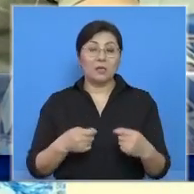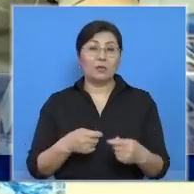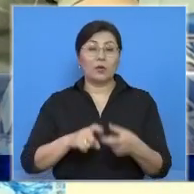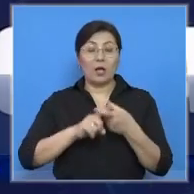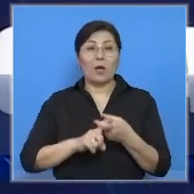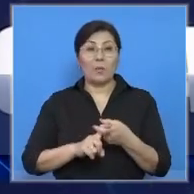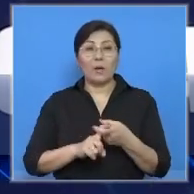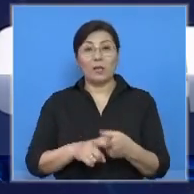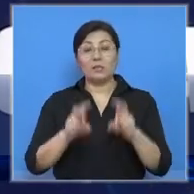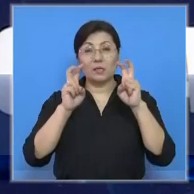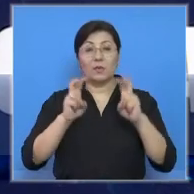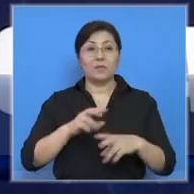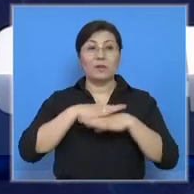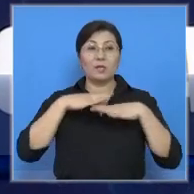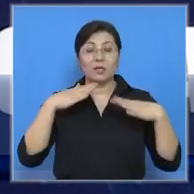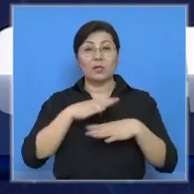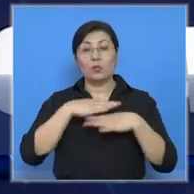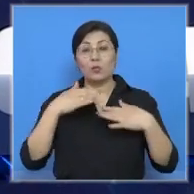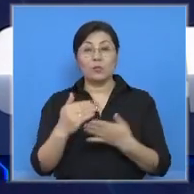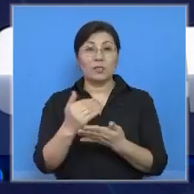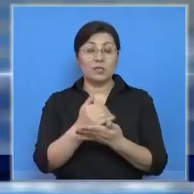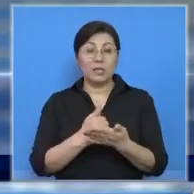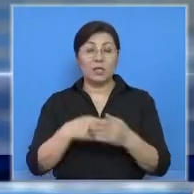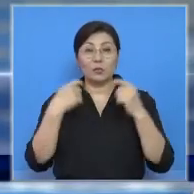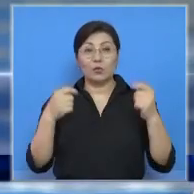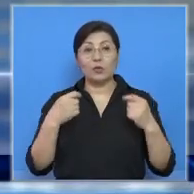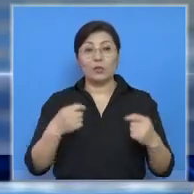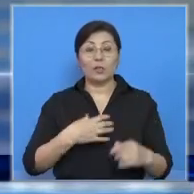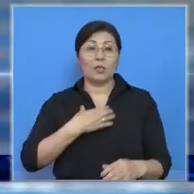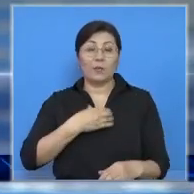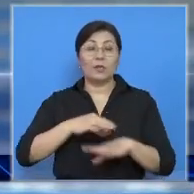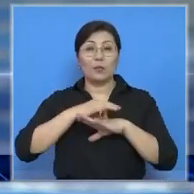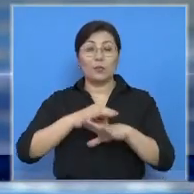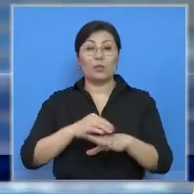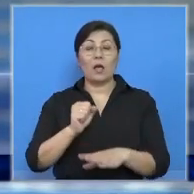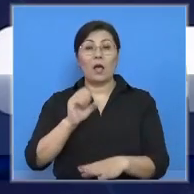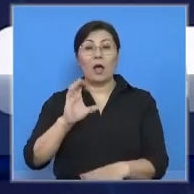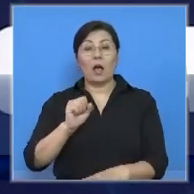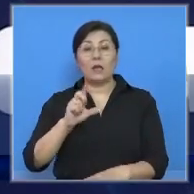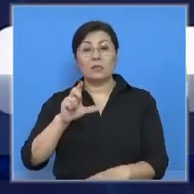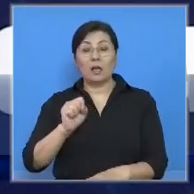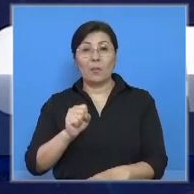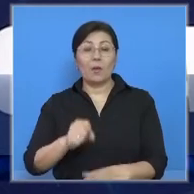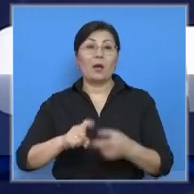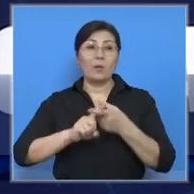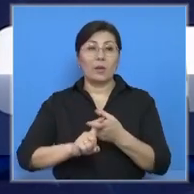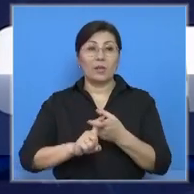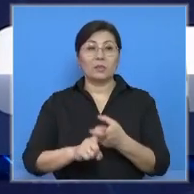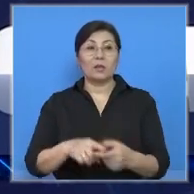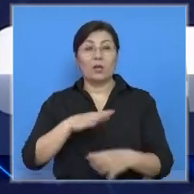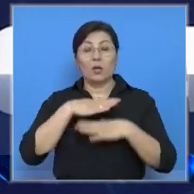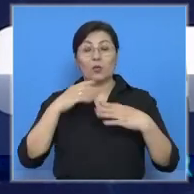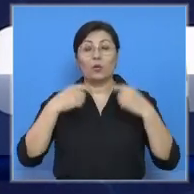тойды тәрбиенің бесігі дейді. Ендеше көпшілік жиынның мәнді мағыналы өтуі тікелей асабаға байланысты. Көп тойға барғанда